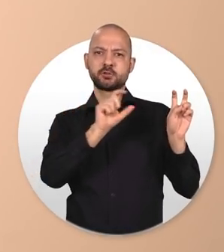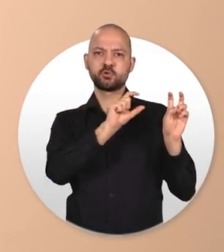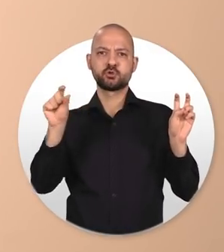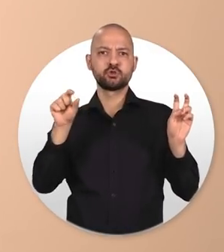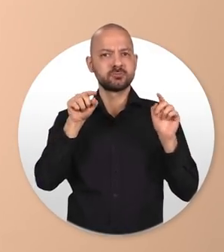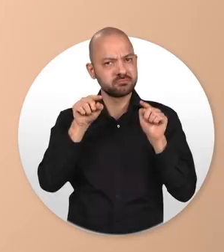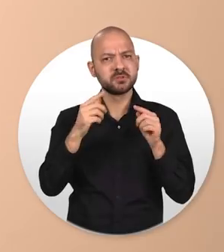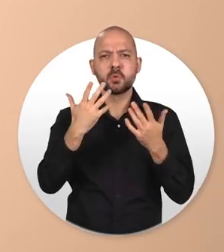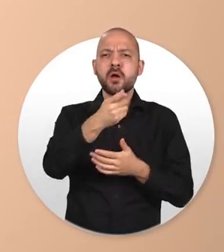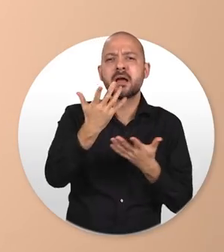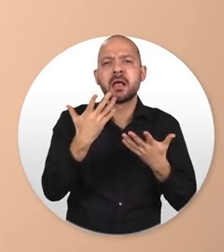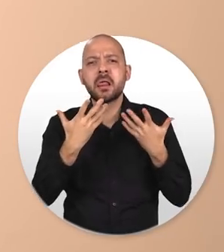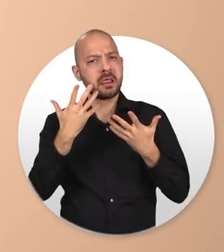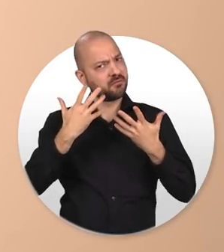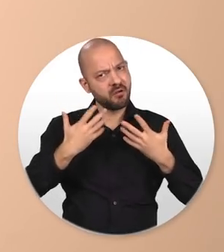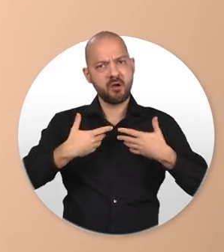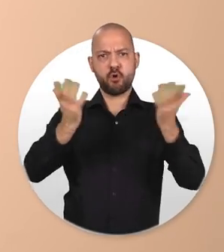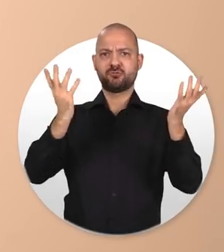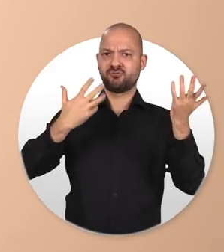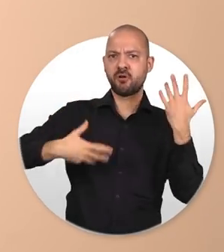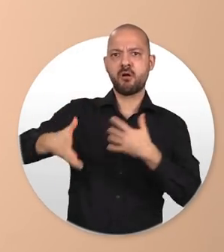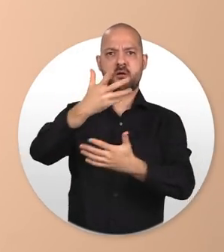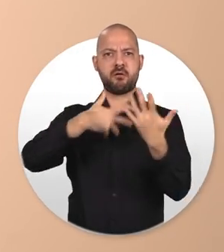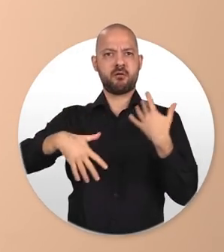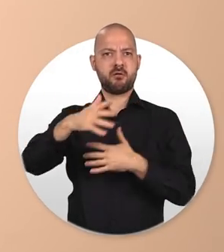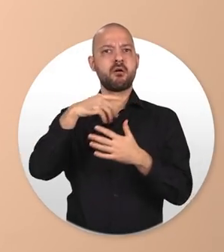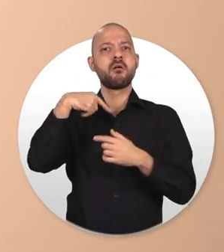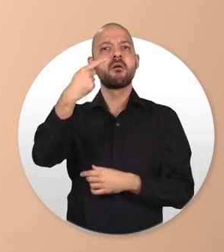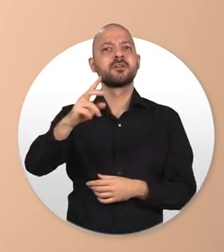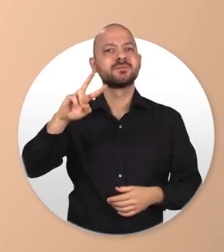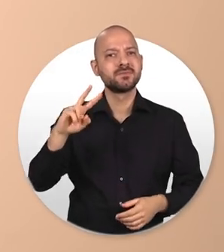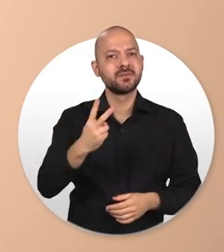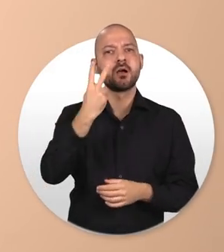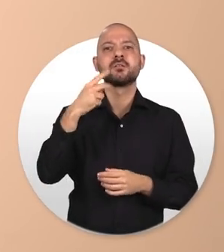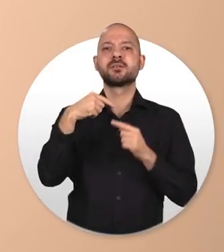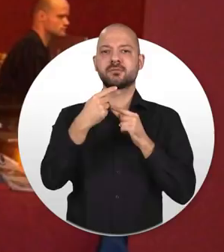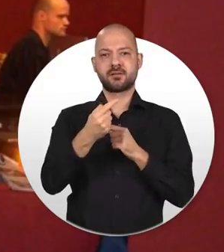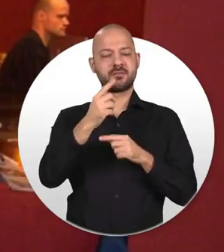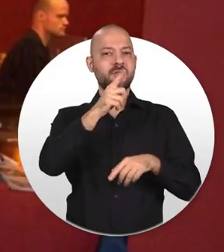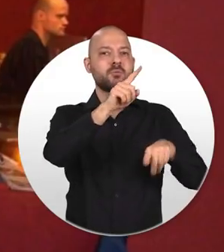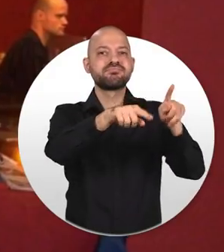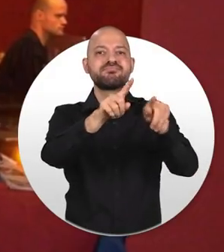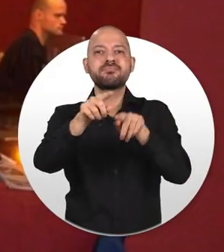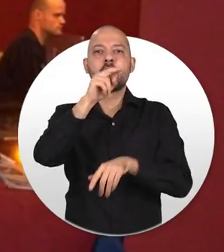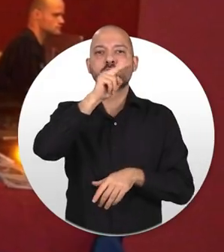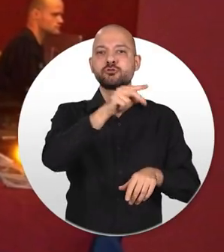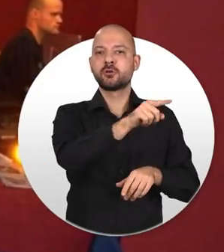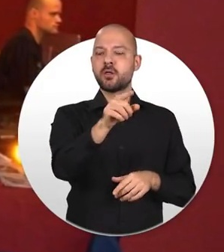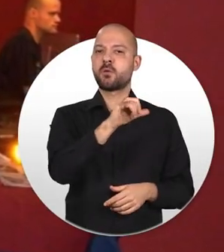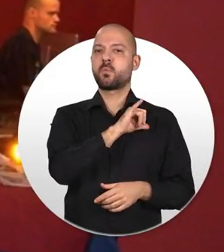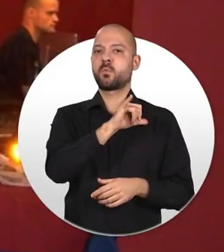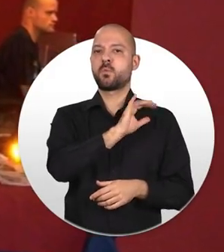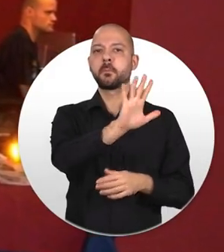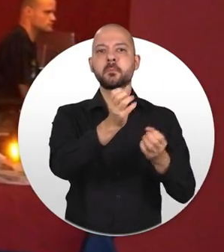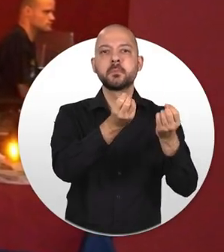überschritt tun. Das hat natürlich an zweiter Instanz auch mitgebracht, dass einmal verschiedene Aussteller interessiert waren, hier